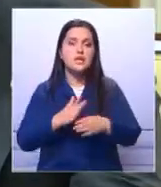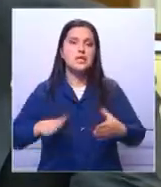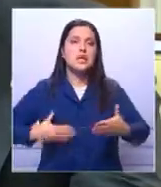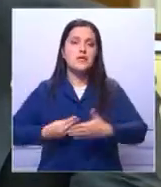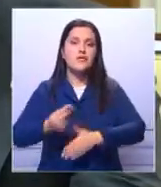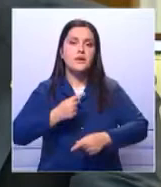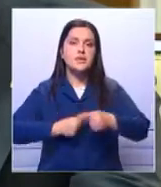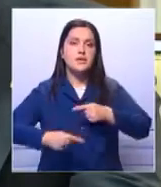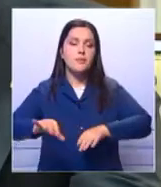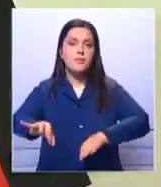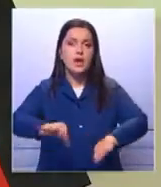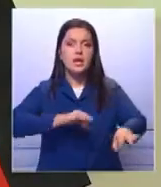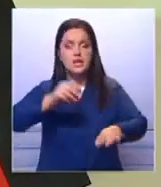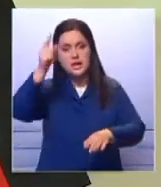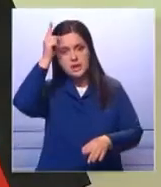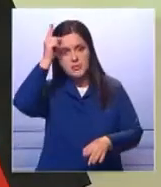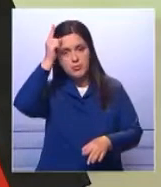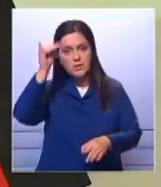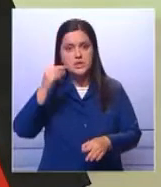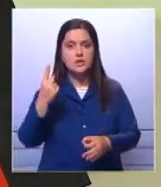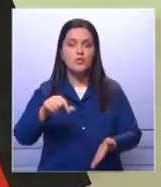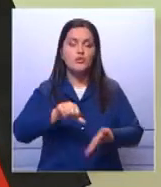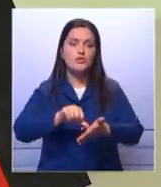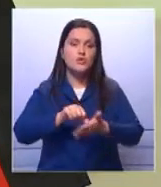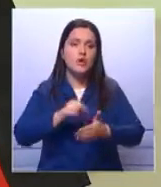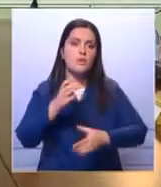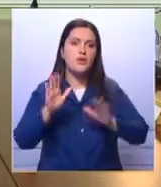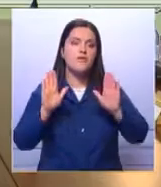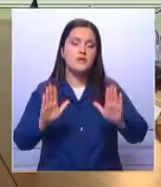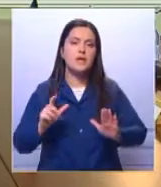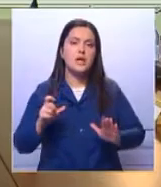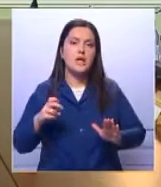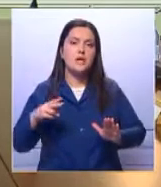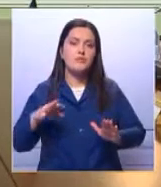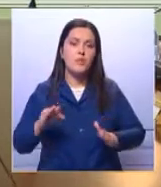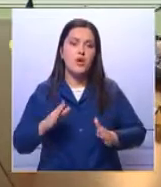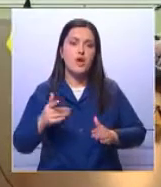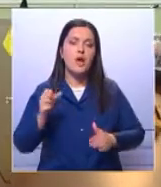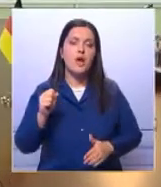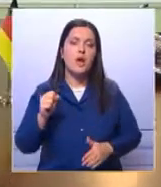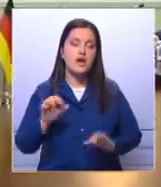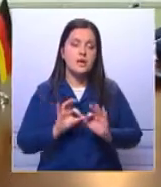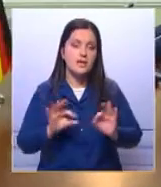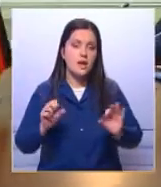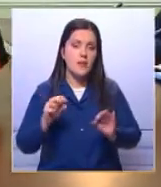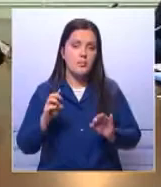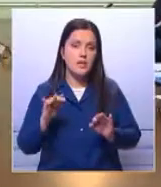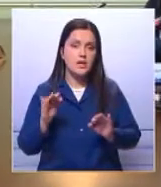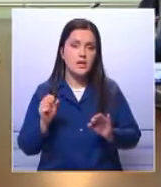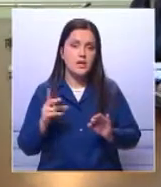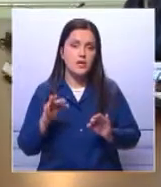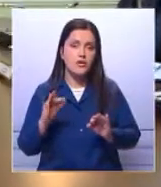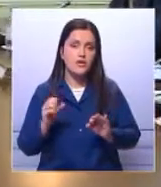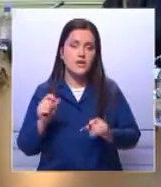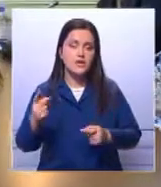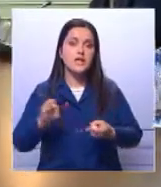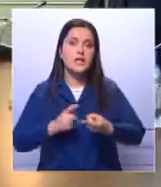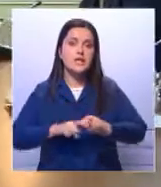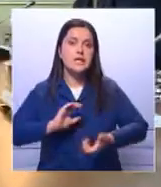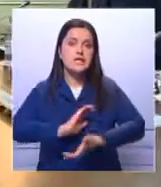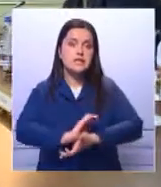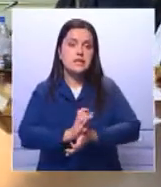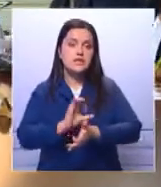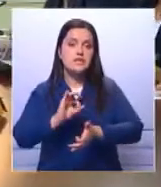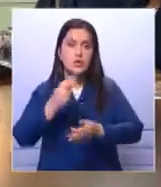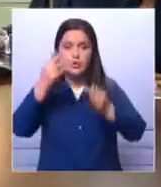ряда инвестпроектов. Германия – один из участников международной выставки «Экспо». Как отметила Гульшара Абдыкалыкова, страны связывают